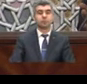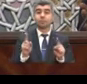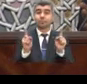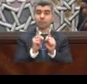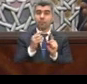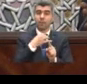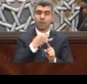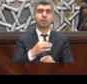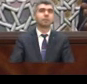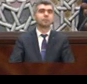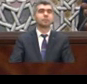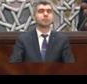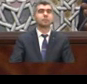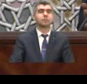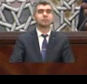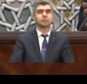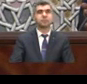باختصار من فضلك،